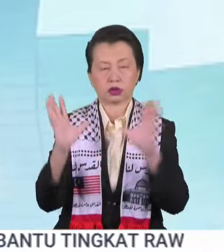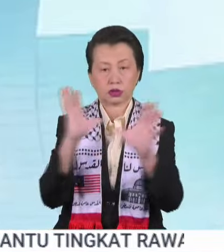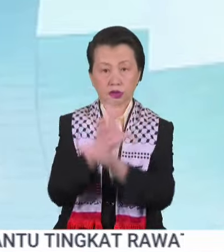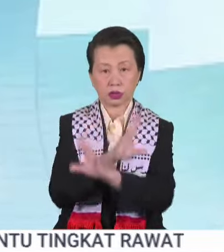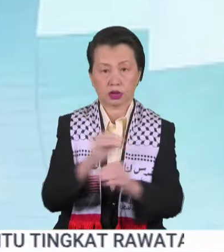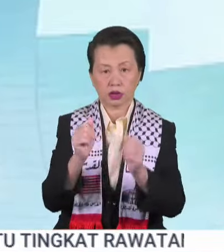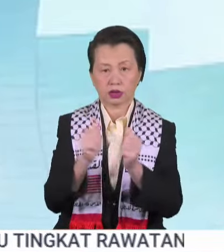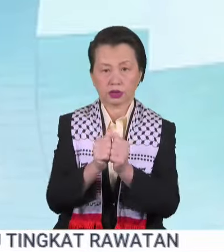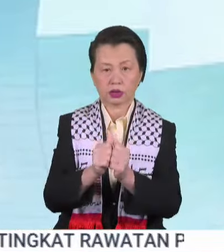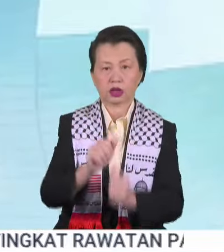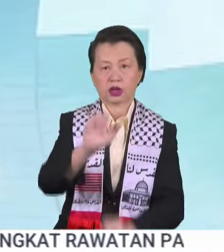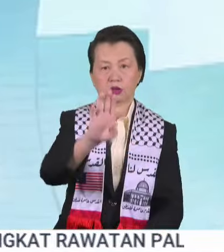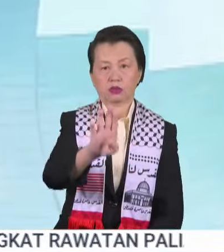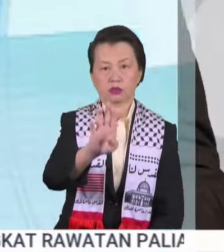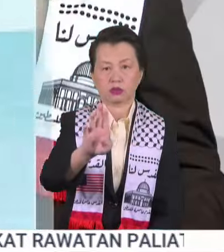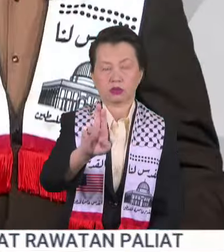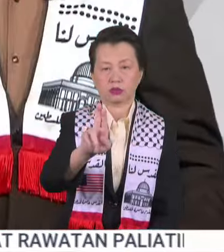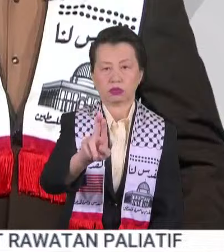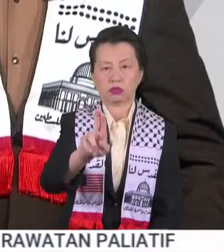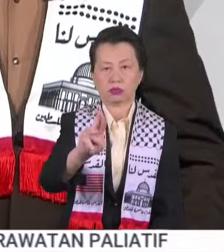saja langsung sama Bumawin di Kuching.